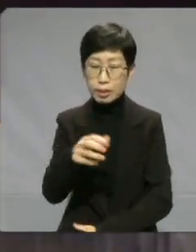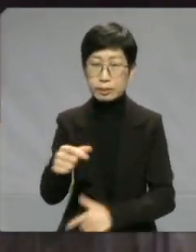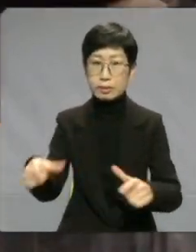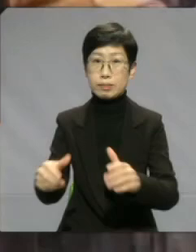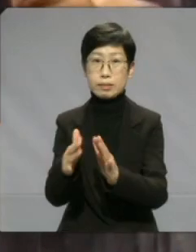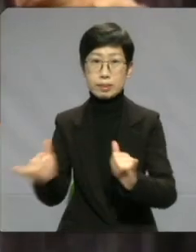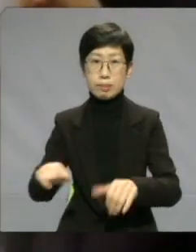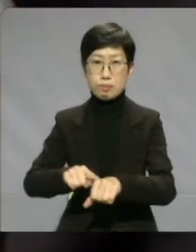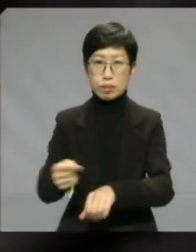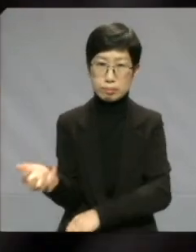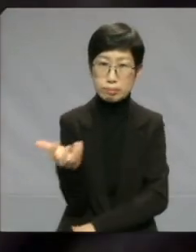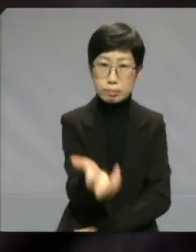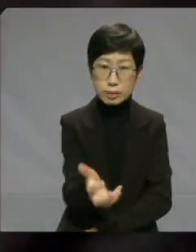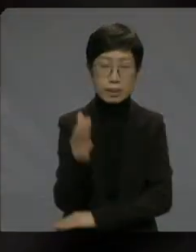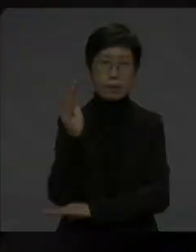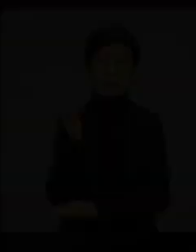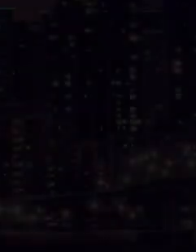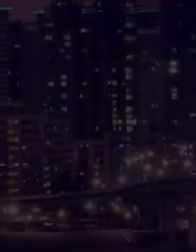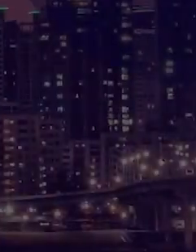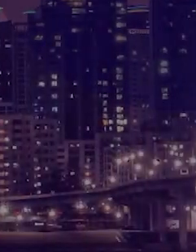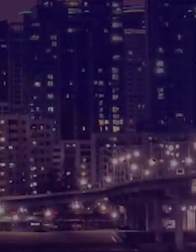강제 이주를 주장하고